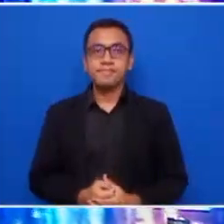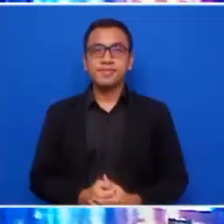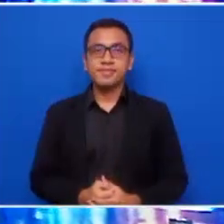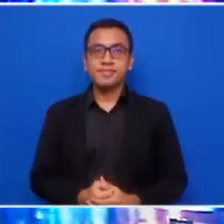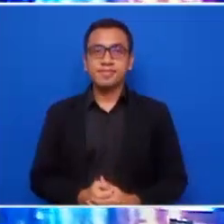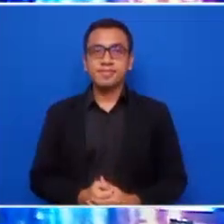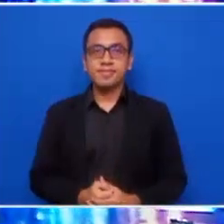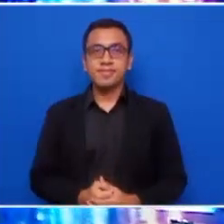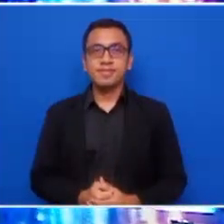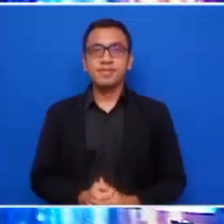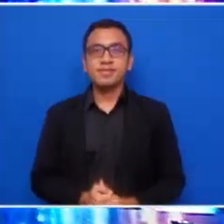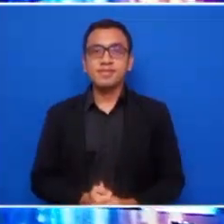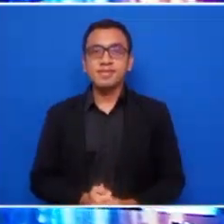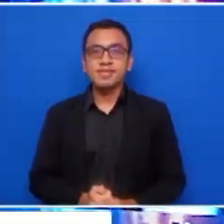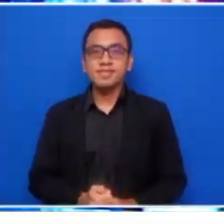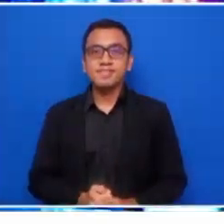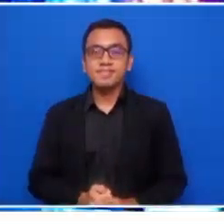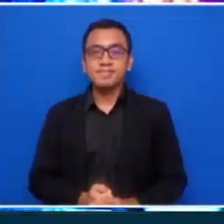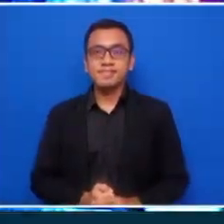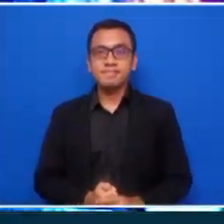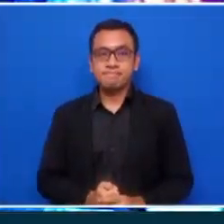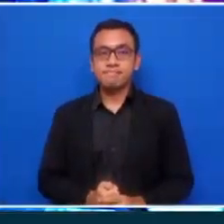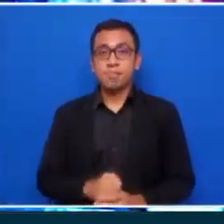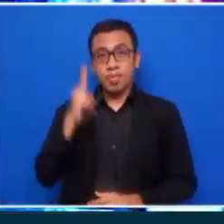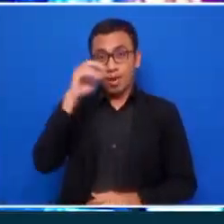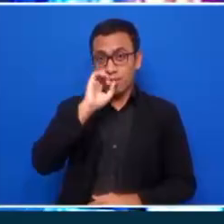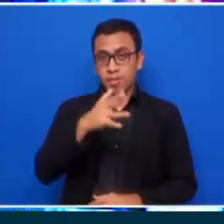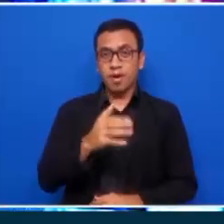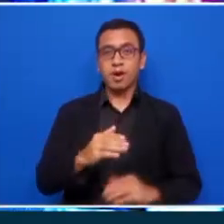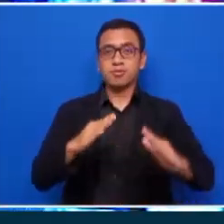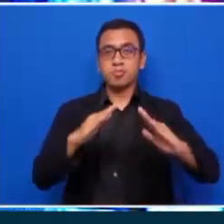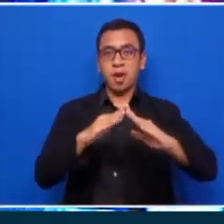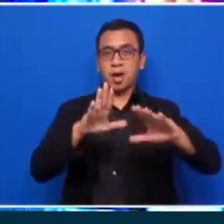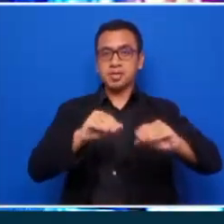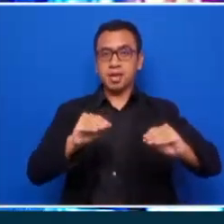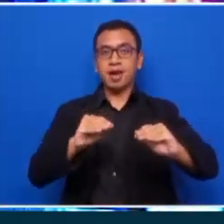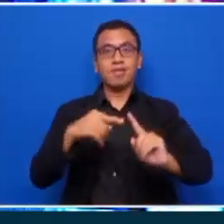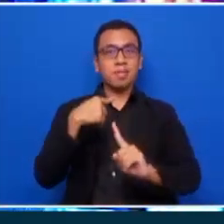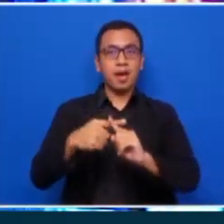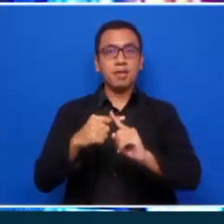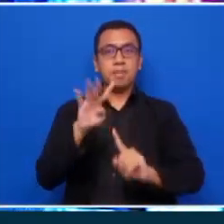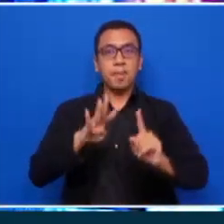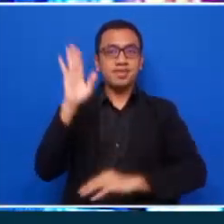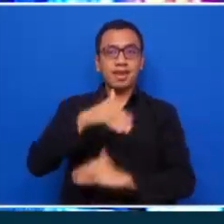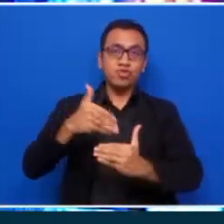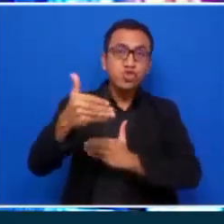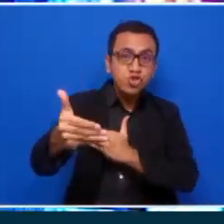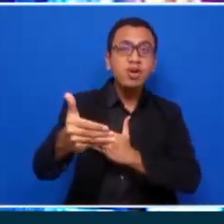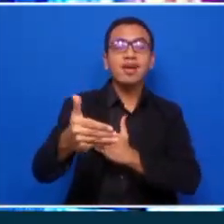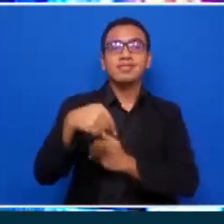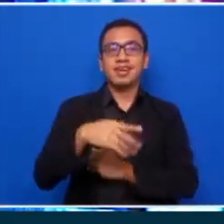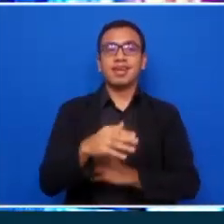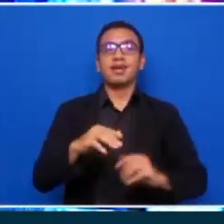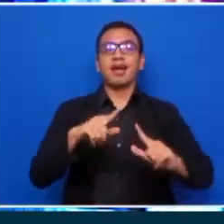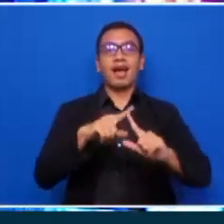informasi pertama saudara pemerintah perpanjang masa kerja dari rumah selama 14 hari dengan demikian masa wsh untuk